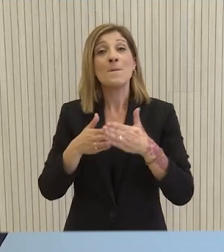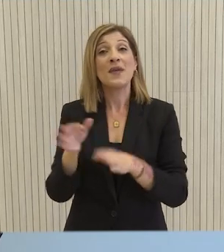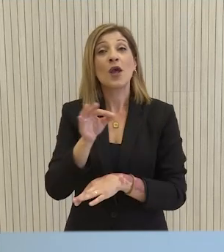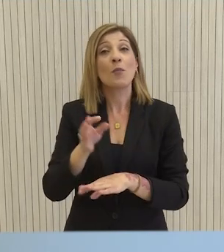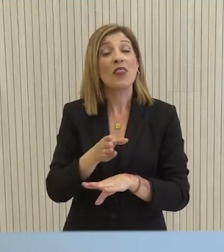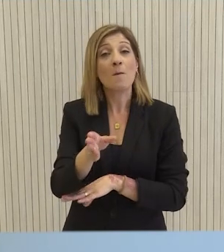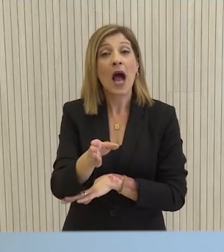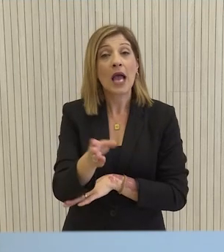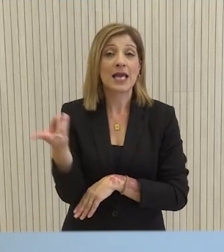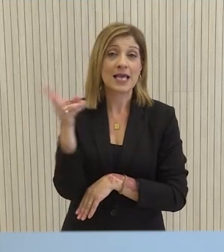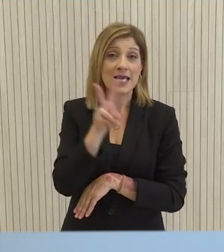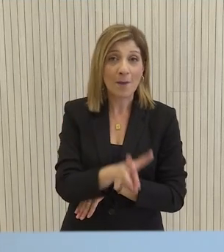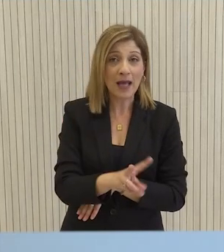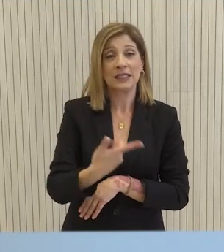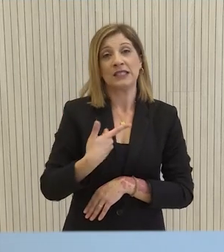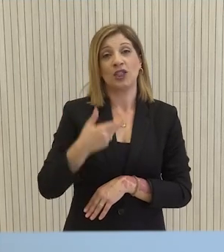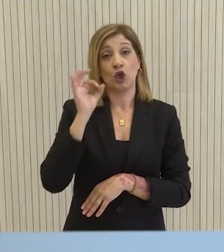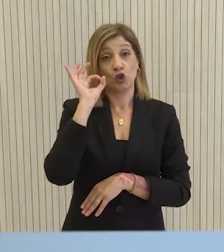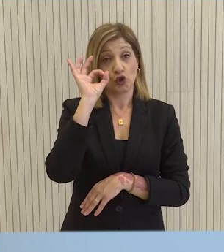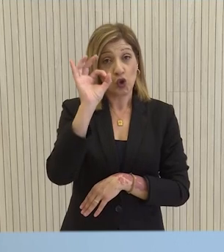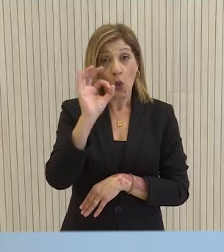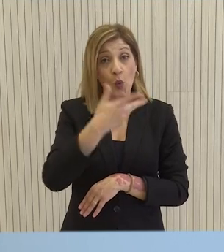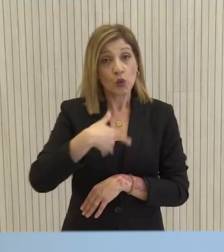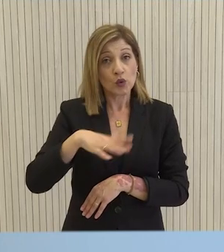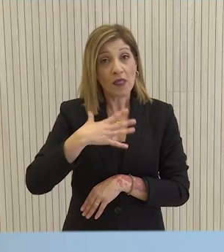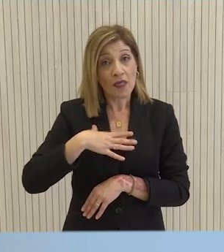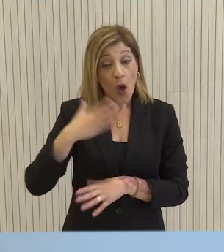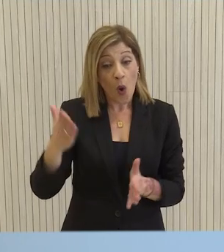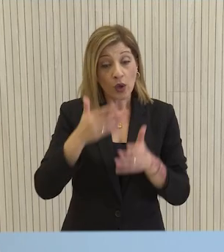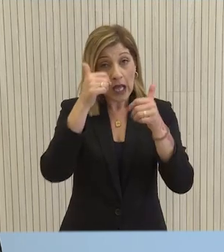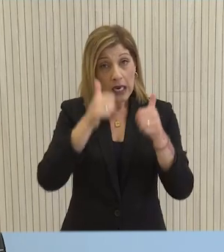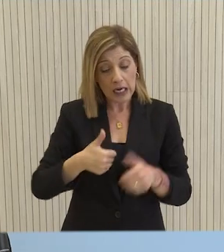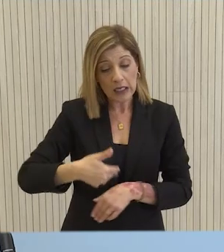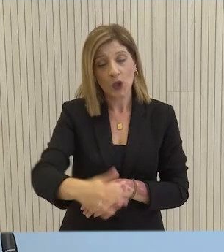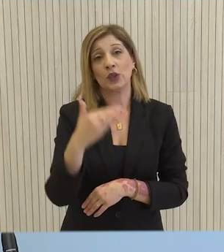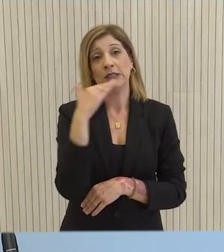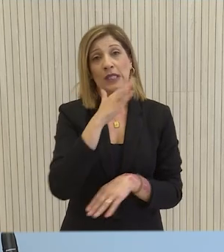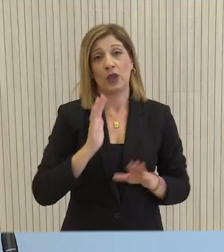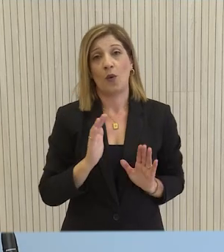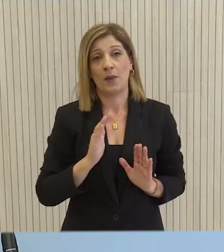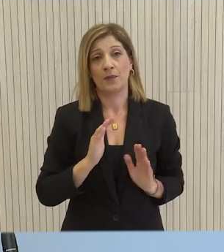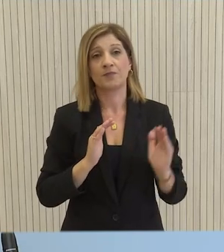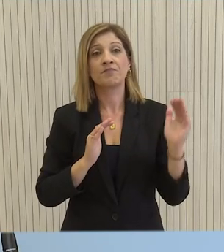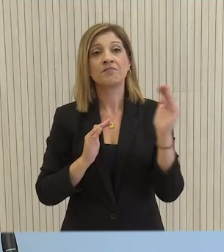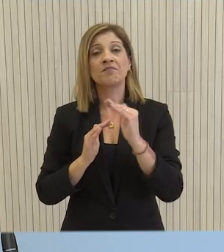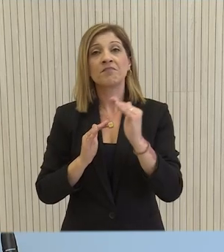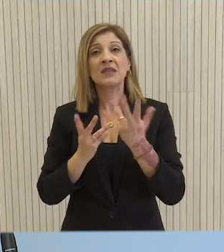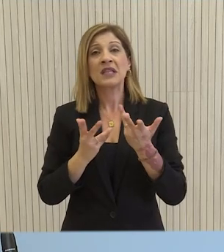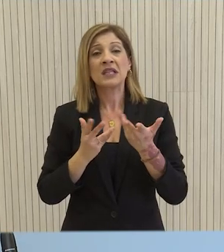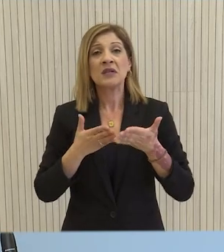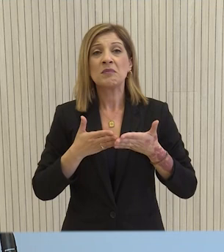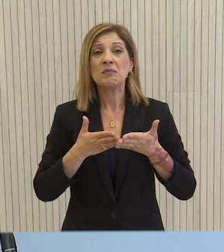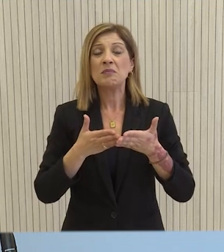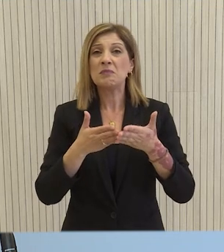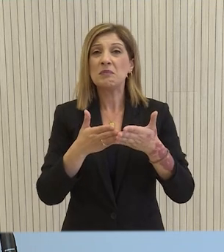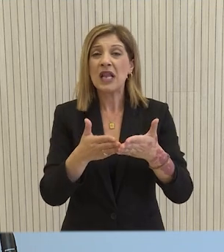πλοίο. Επαναλαμβάνω, ο στόχος της πρωτοβουλίας είναι αυτός. Όταν υπάρξει κάτι που μπορεί να ανακοινωθεί, αυτό θα ανακοινωθεί το συντομότερο δυνατόν. Τι είδους βοήθεια περιοχή και από